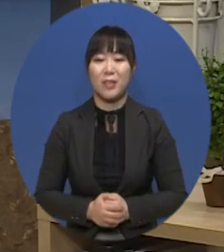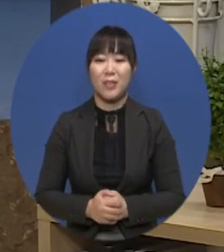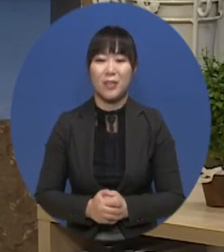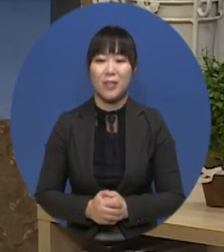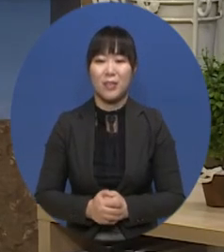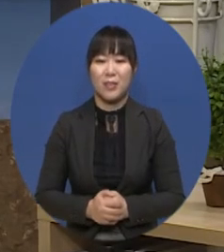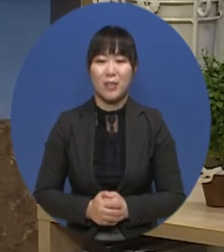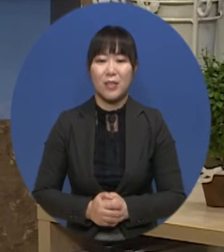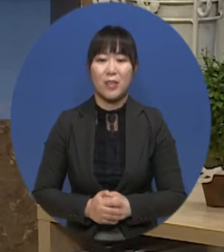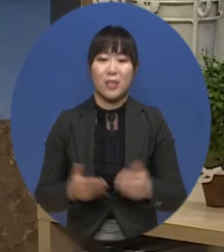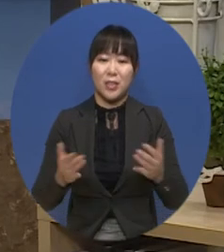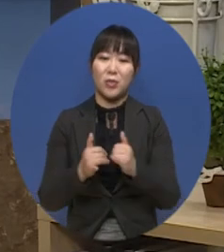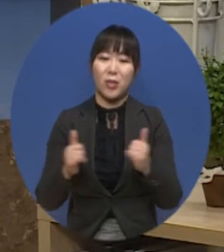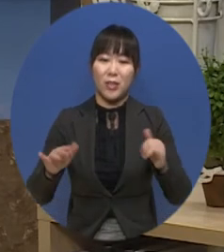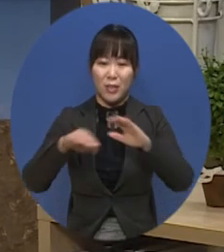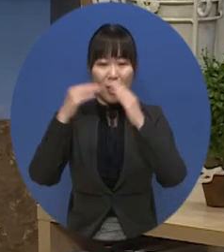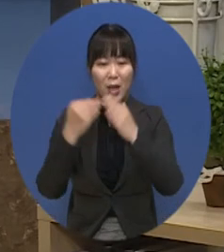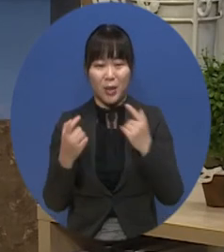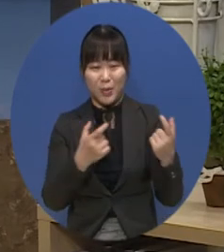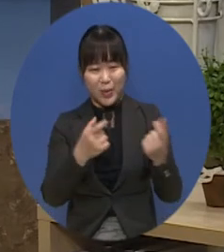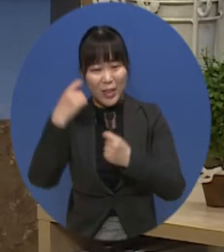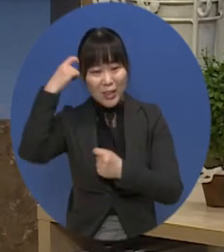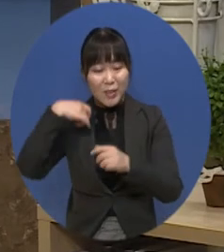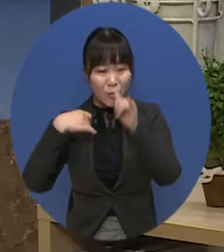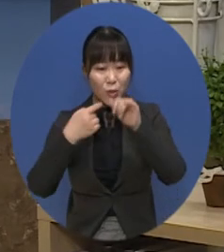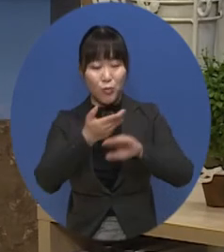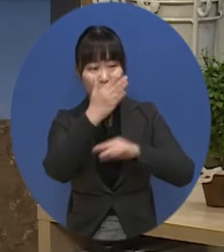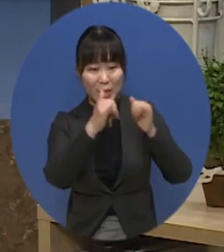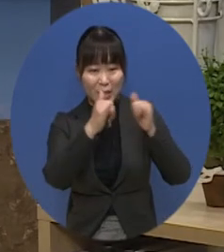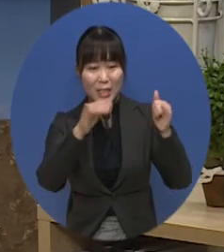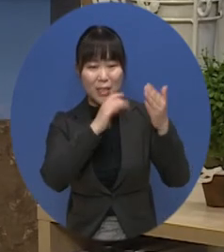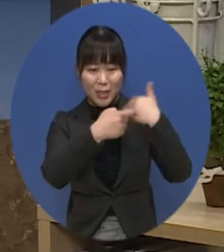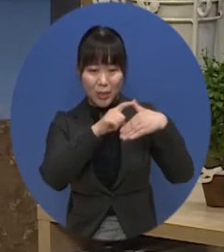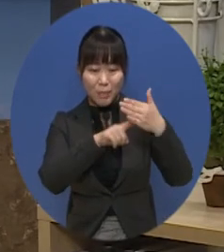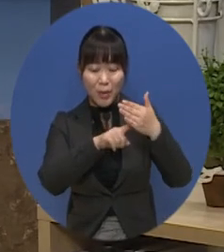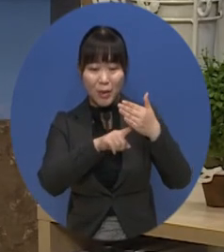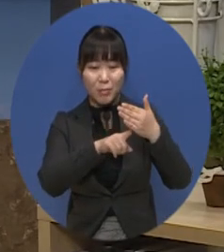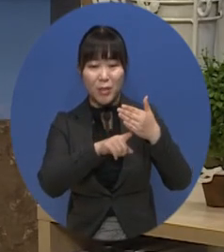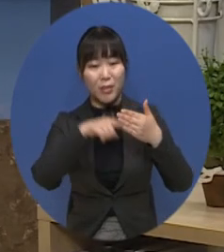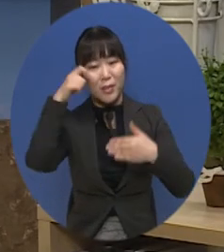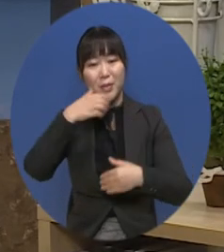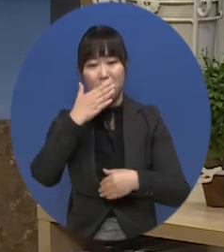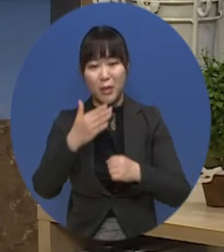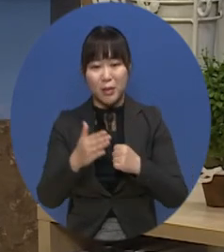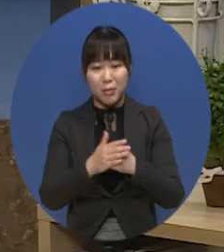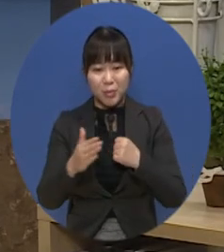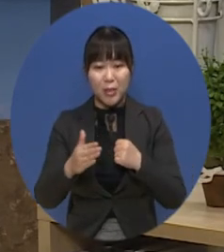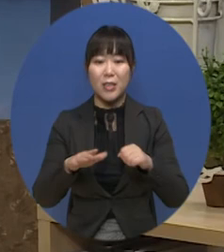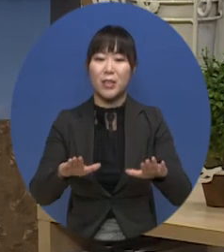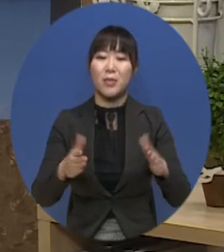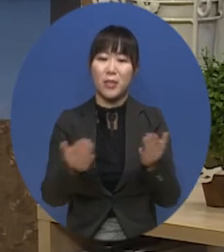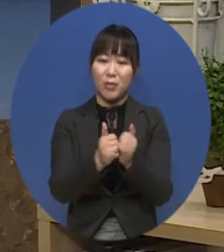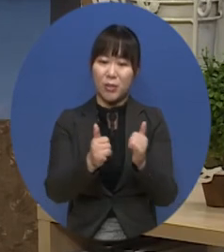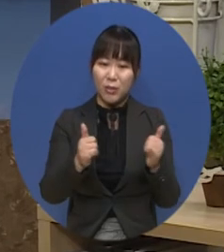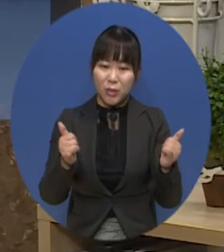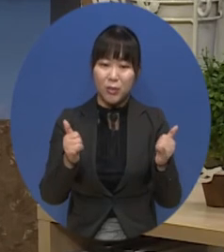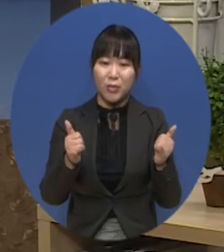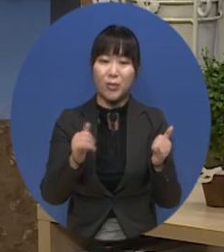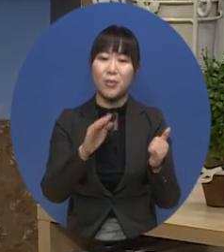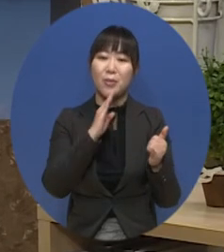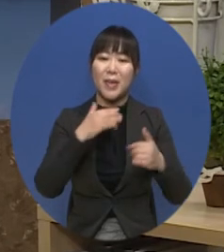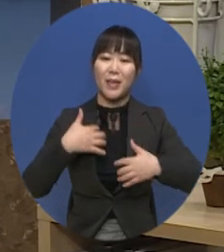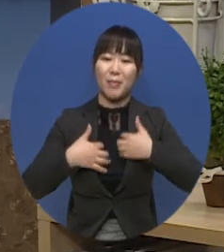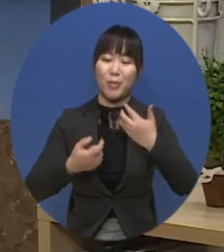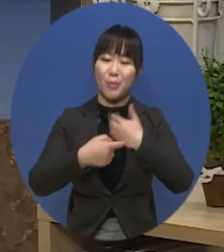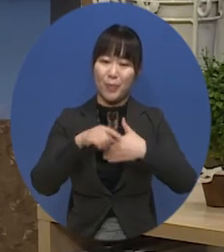네. 직원들은 또 다 느껴지잖아요. 그쵸? 그 윗분들의 네. 진심이나 마음이 네. 느껴지기 때문에 아마 직원분들도 굉장히 또